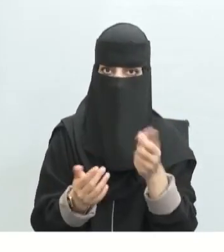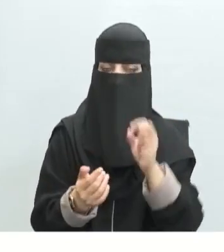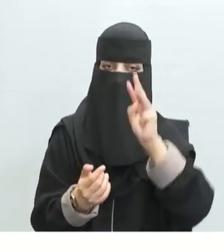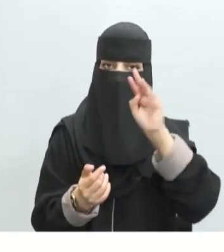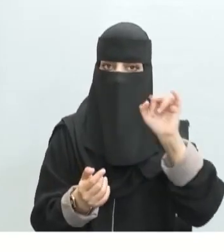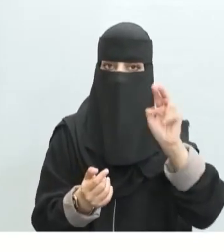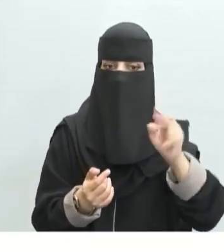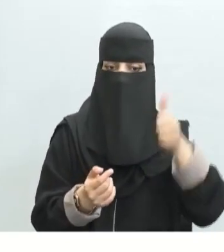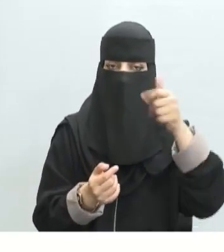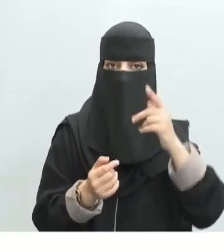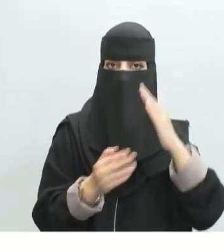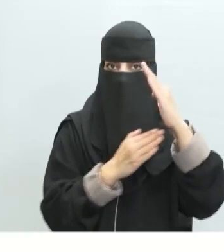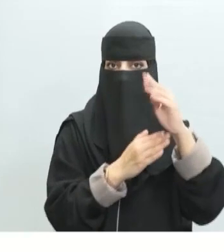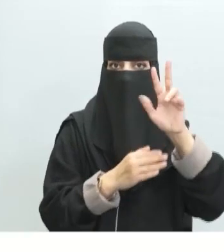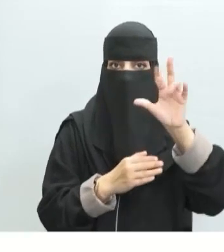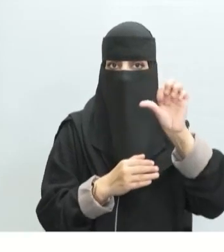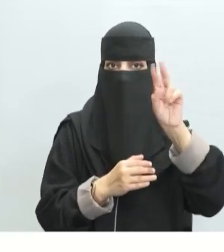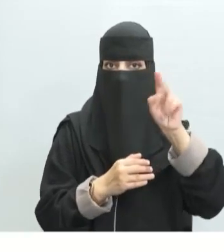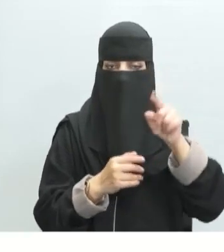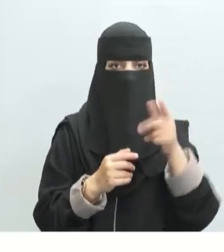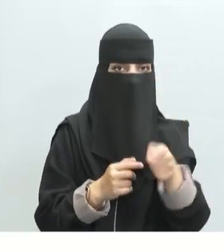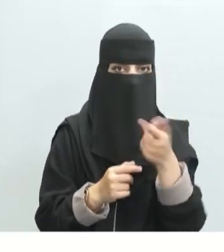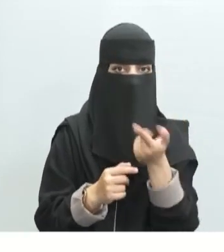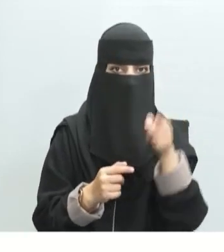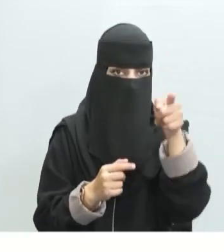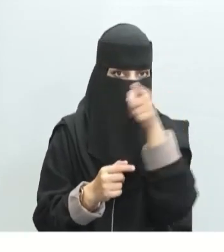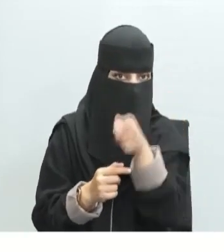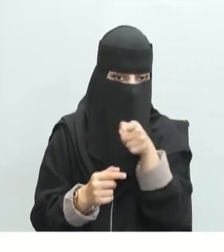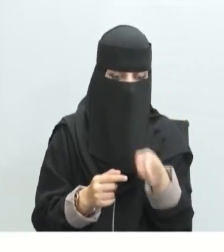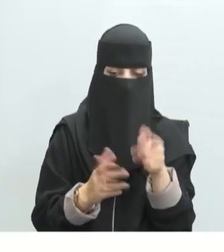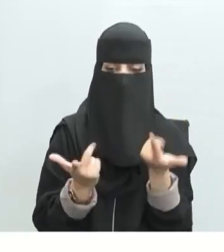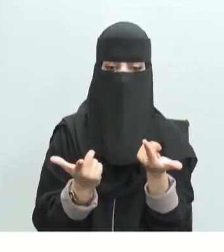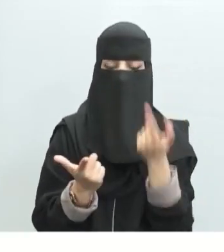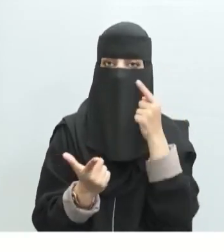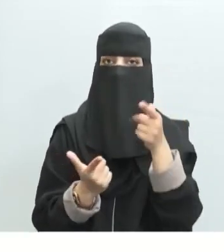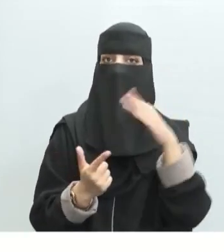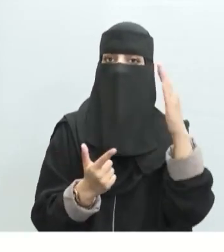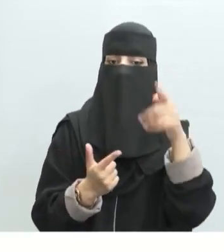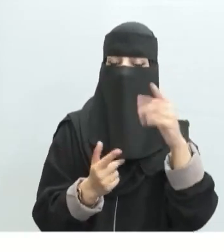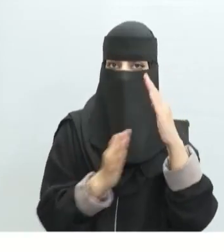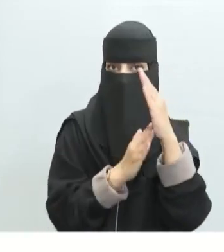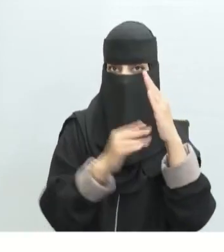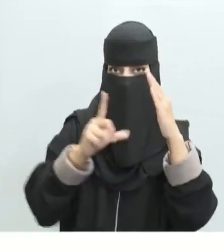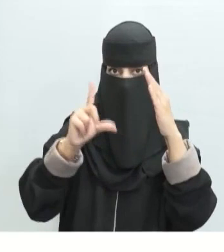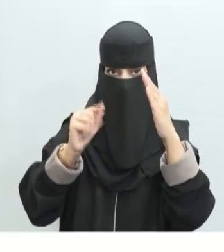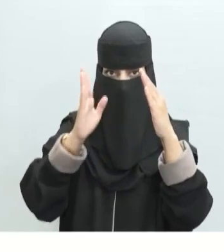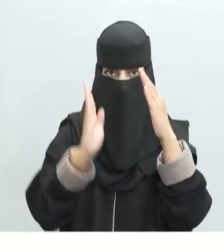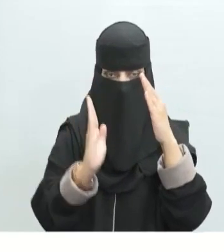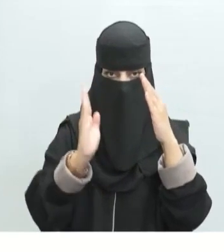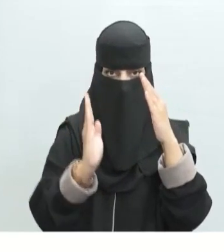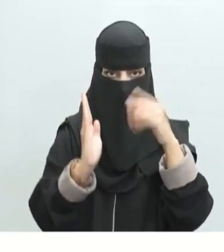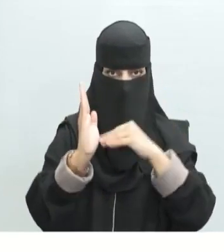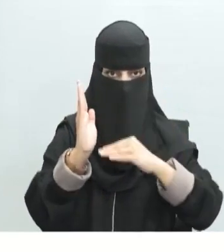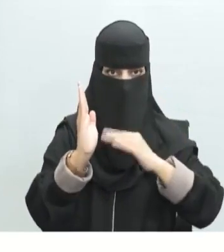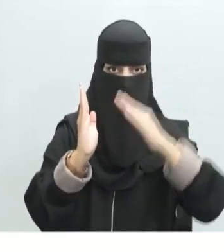الوتر هو الذي يقابل الزاويه القائمه هذا هو الوتر والذي يقابل الزاويه الحاده يتا هذا